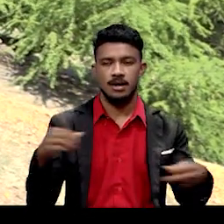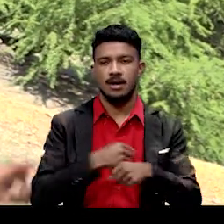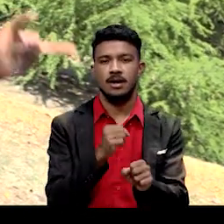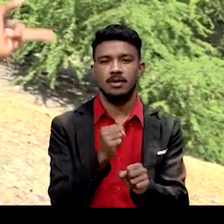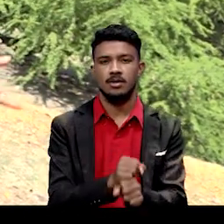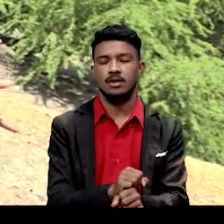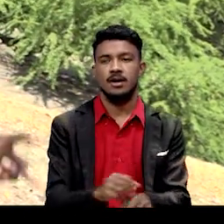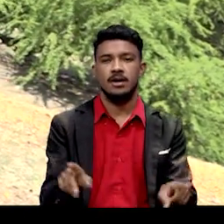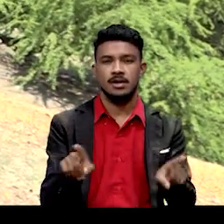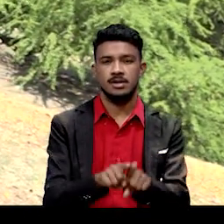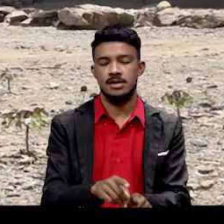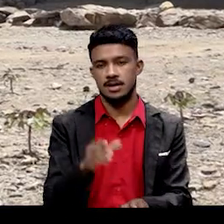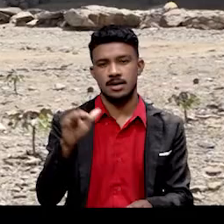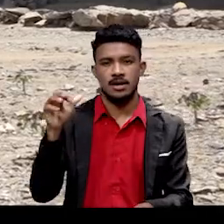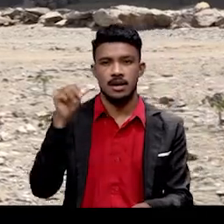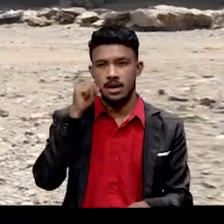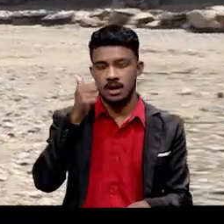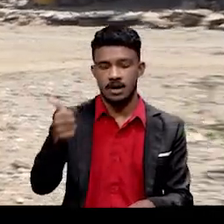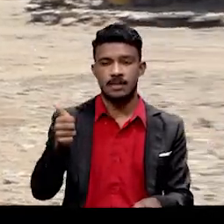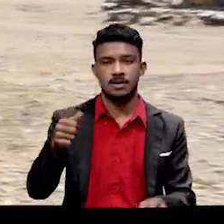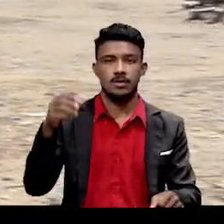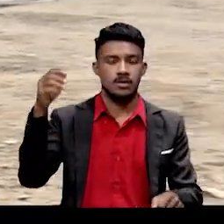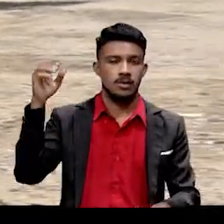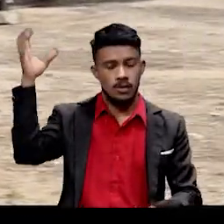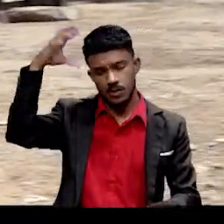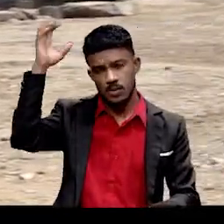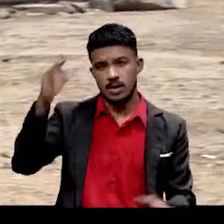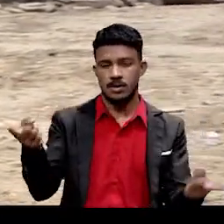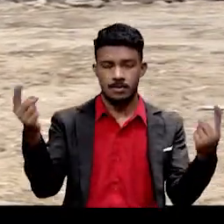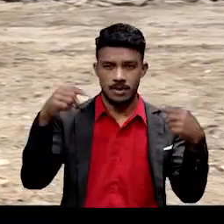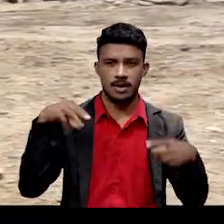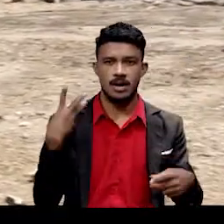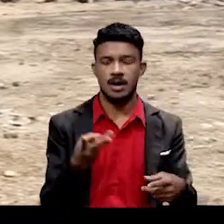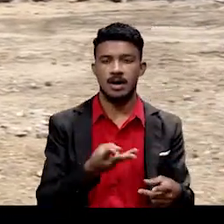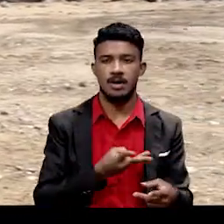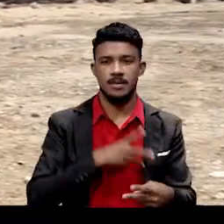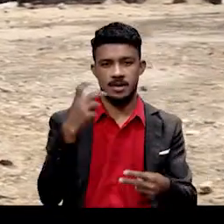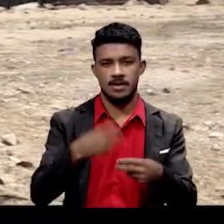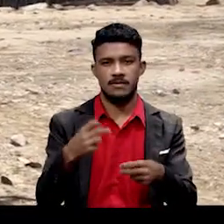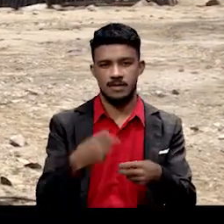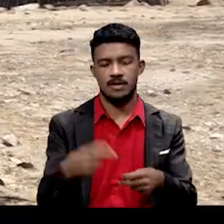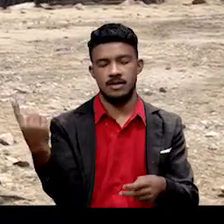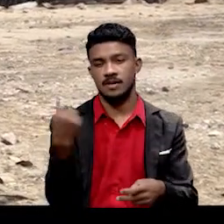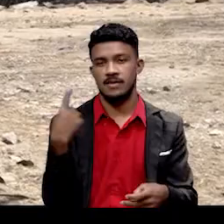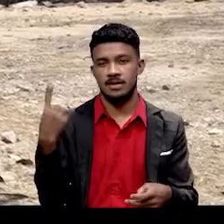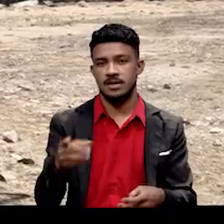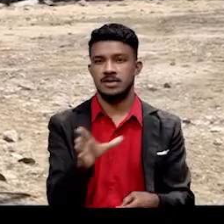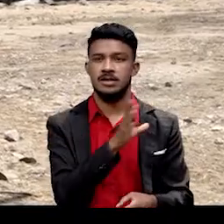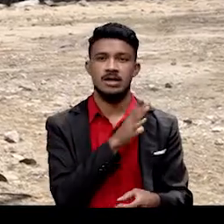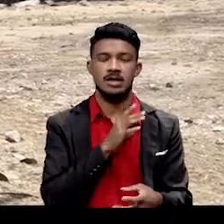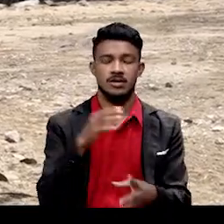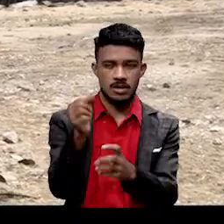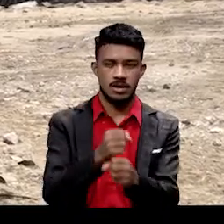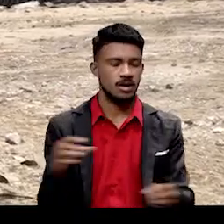ne duni aban udan kona mai setiap udan mai deit ami ma krisku napatin deit ami kona sidau ke ne